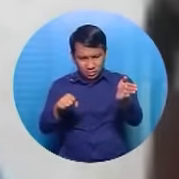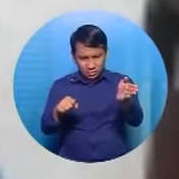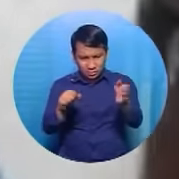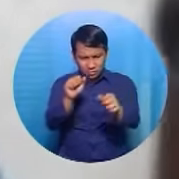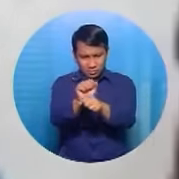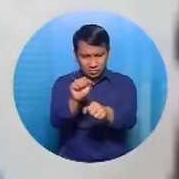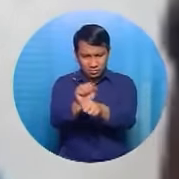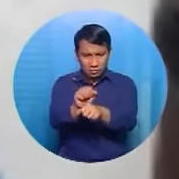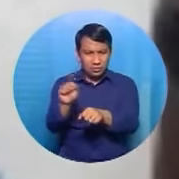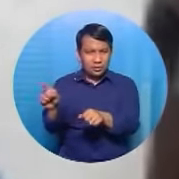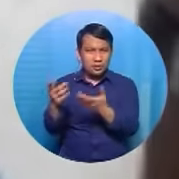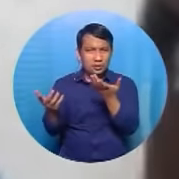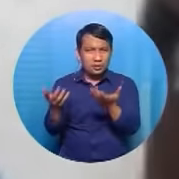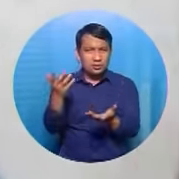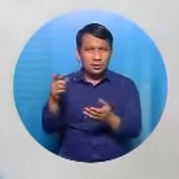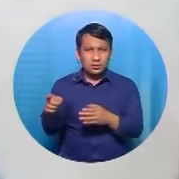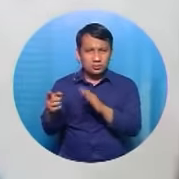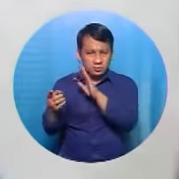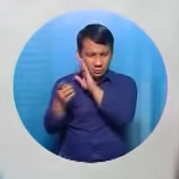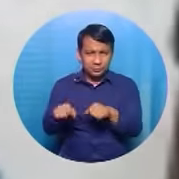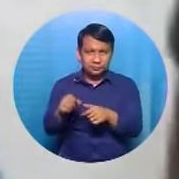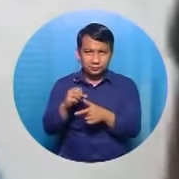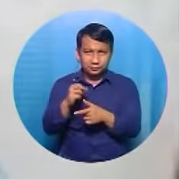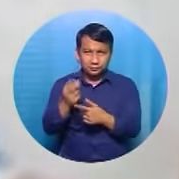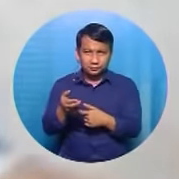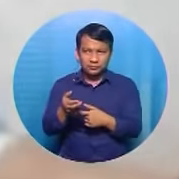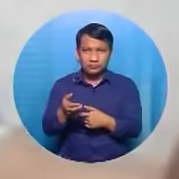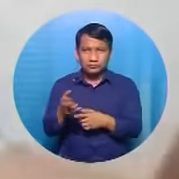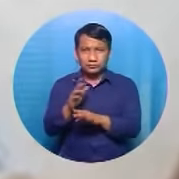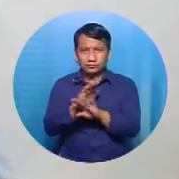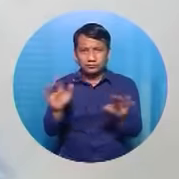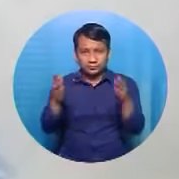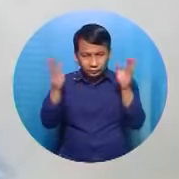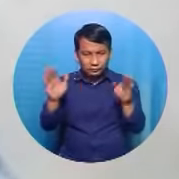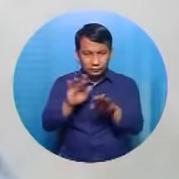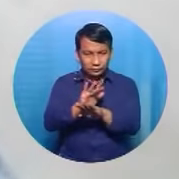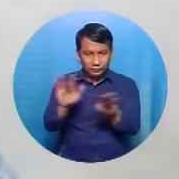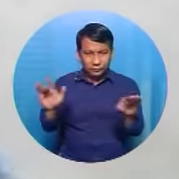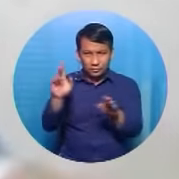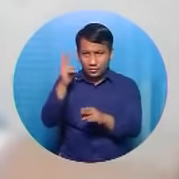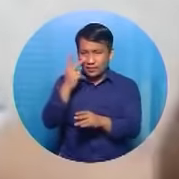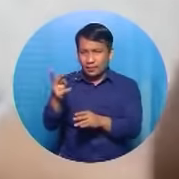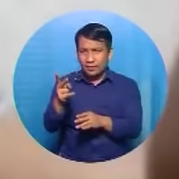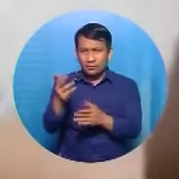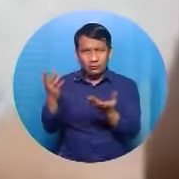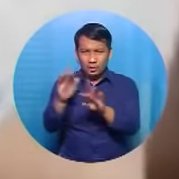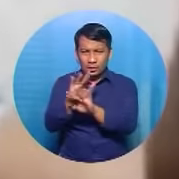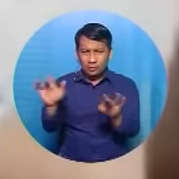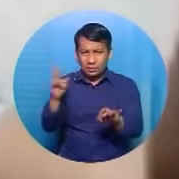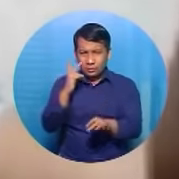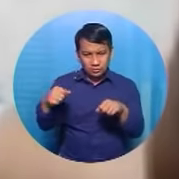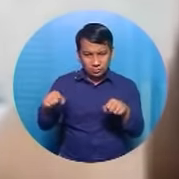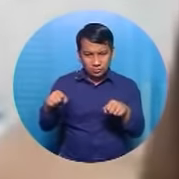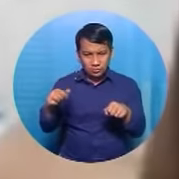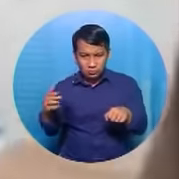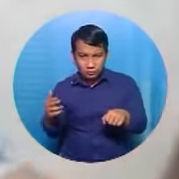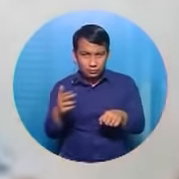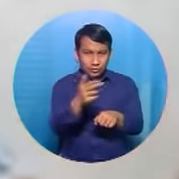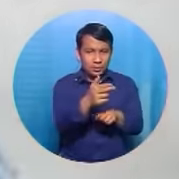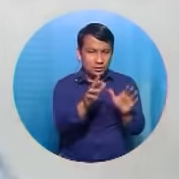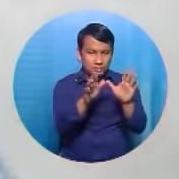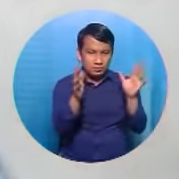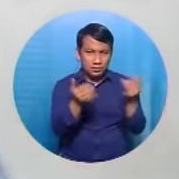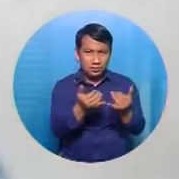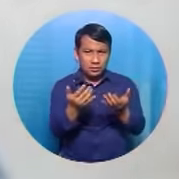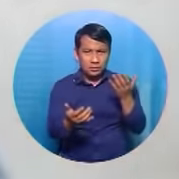nagtrabaho yung kabit niya sa isang STL. Okay. Pero wala po akong nadatnan doon. Kaya dumiretso po kami nung driver. Doon po sa barangay